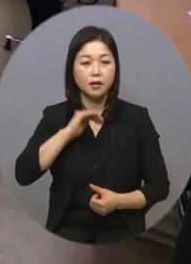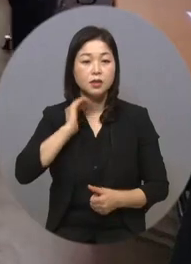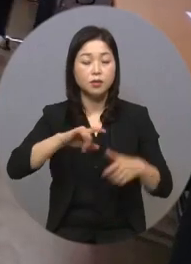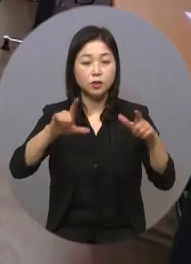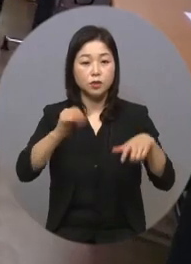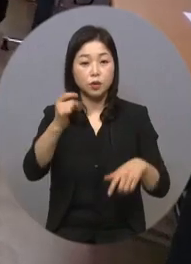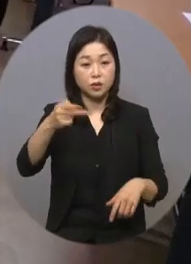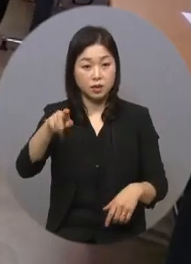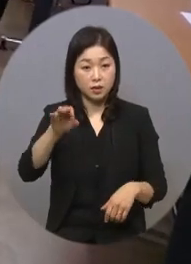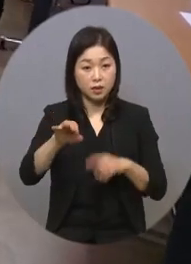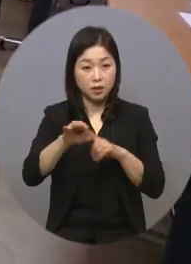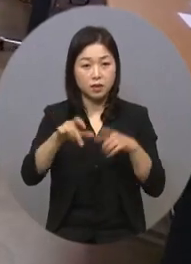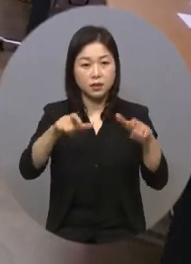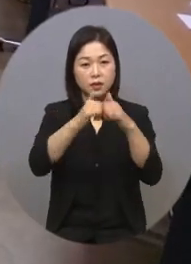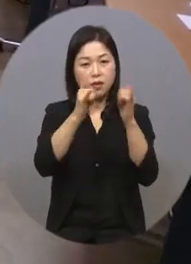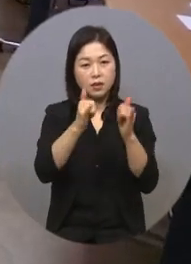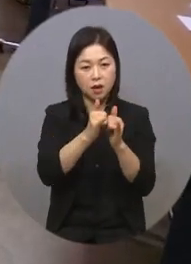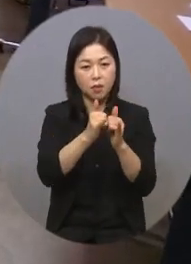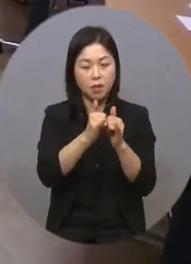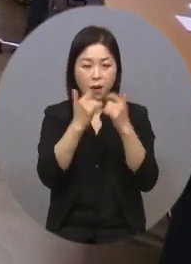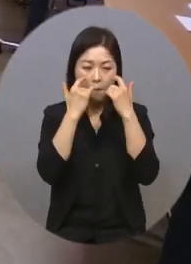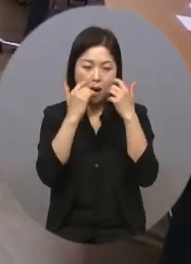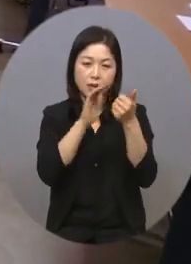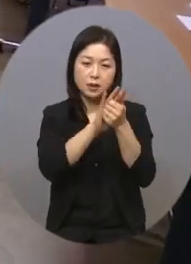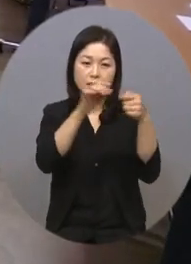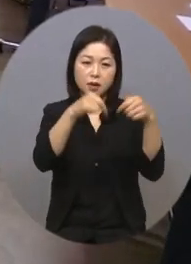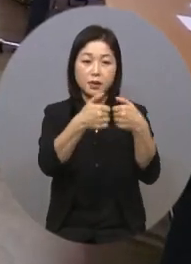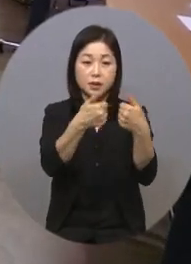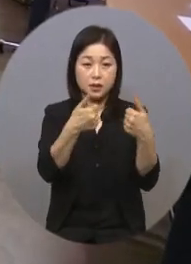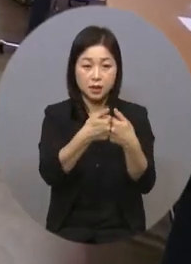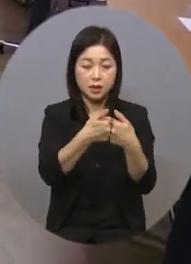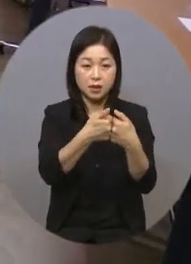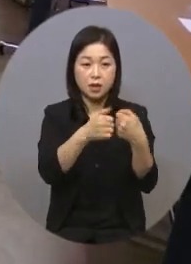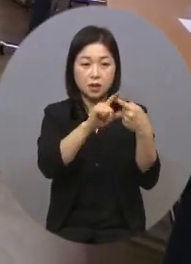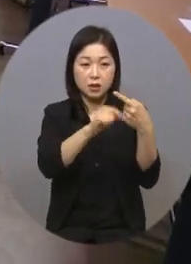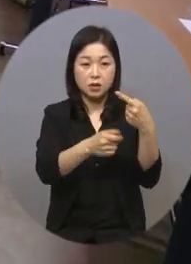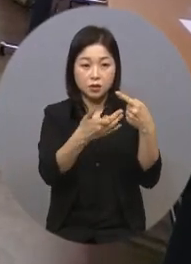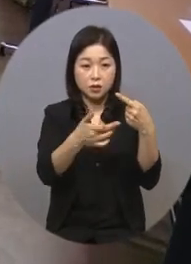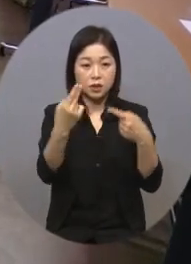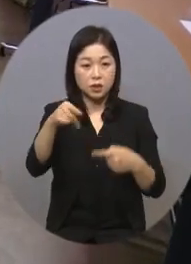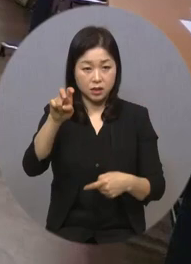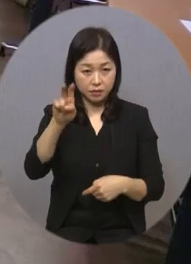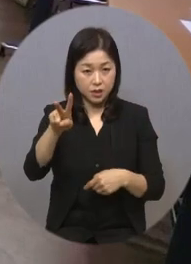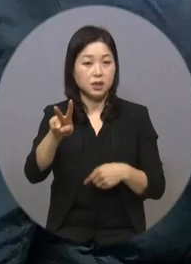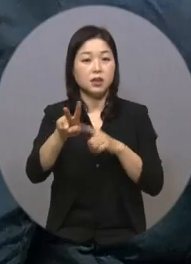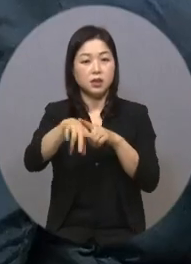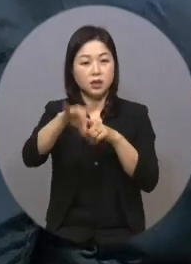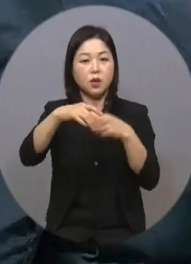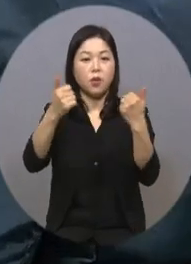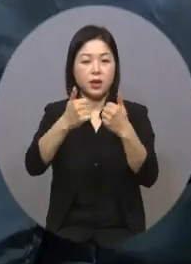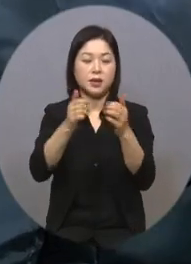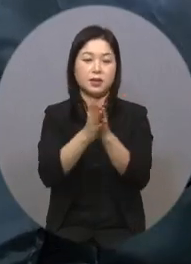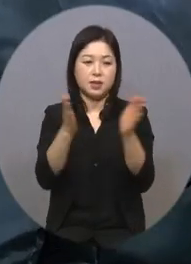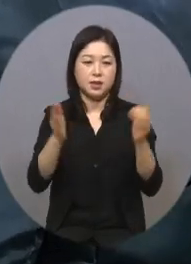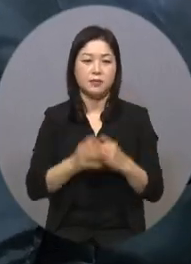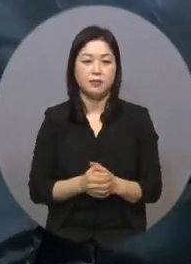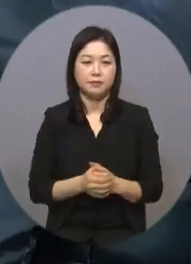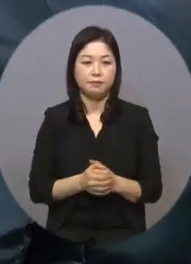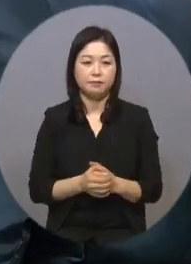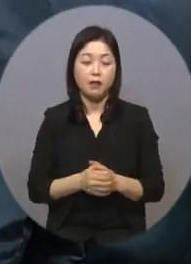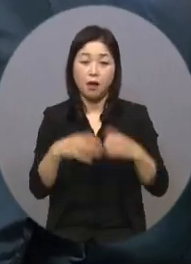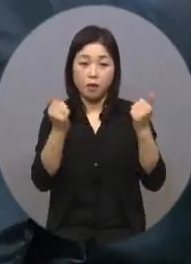노경동 지역사회보장협의체는 지난 19일 2022년 첫 정기회의를 진행했습니다. 새해 첫 정기회의를